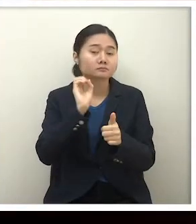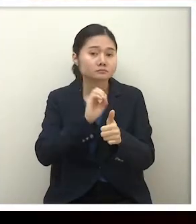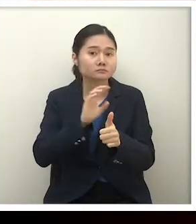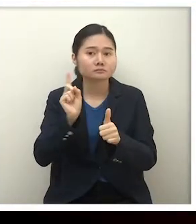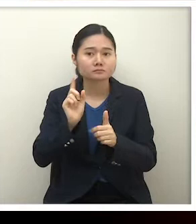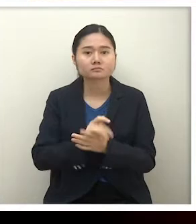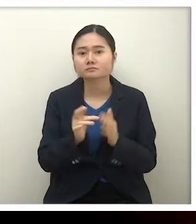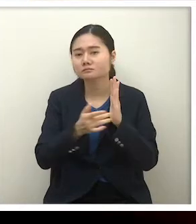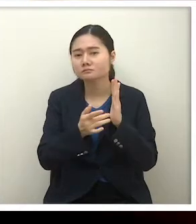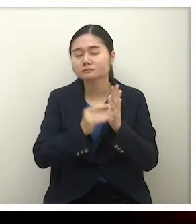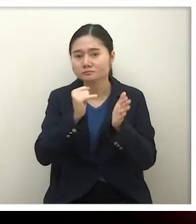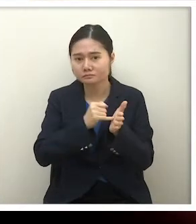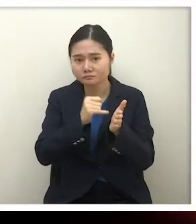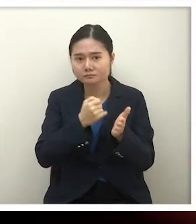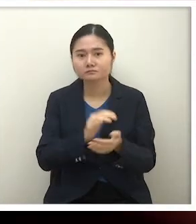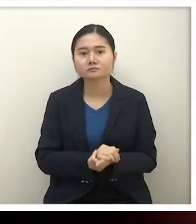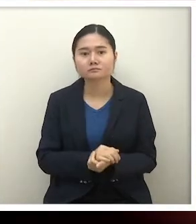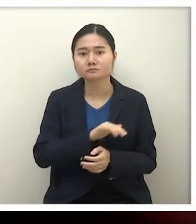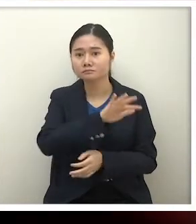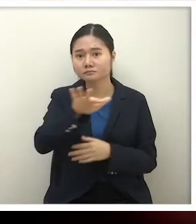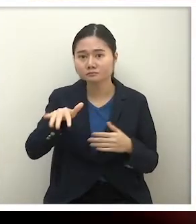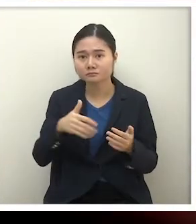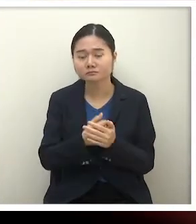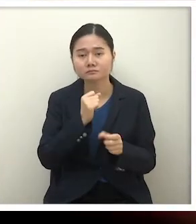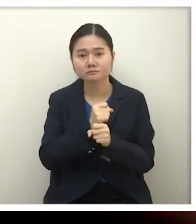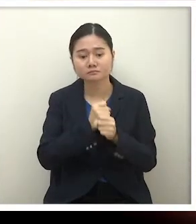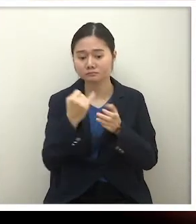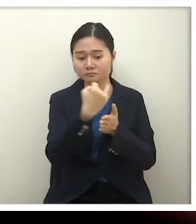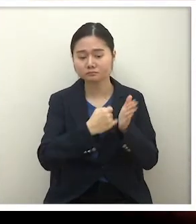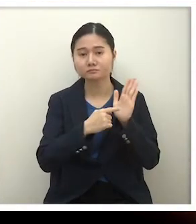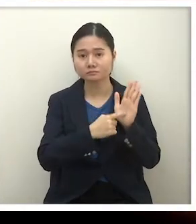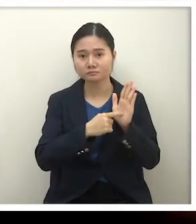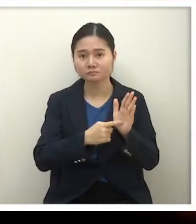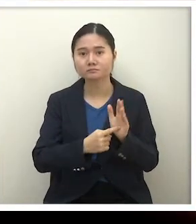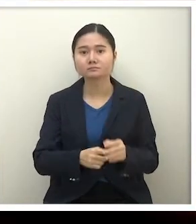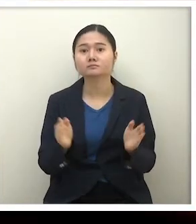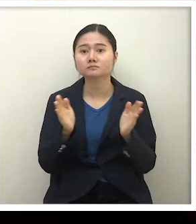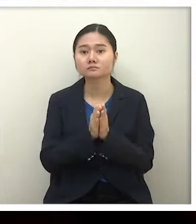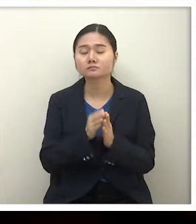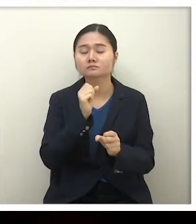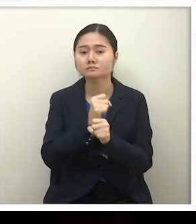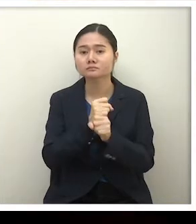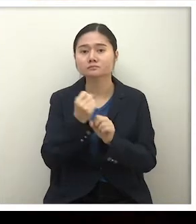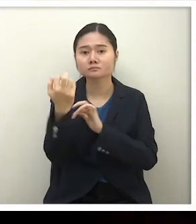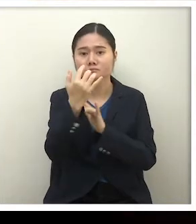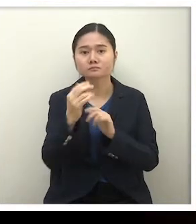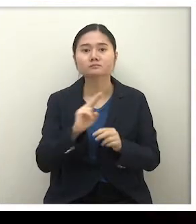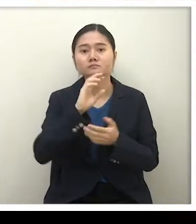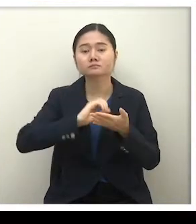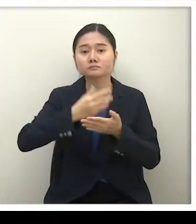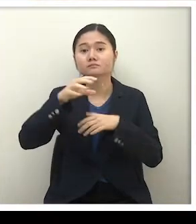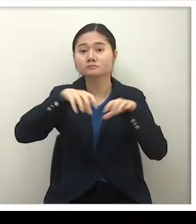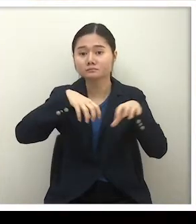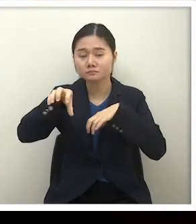เป็นเทคนิคง่ายๆนะครับที่เราสามารถที่จะเอางานสเก็ตมาบวกกับงานคอมพิวเตอร์หรือใช้โปรแกรมตกแต่